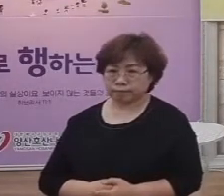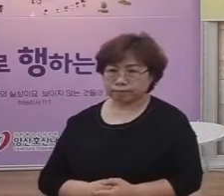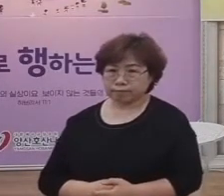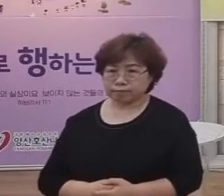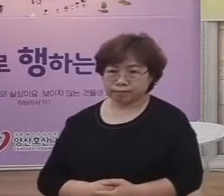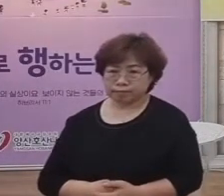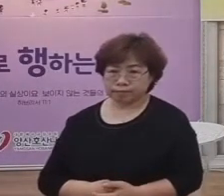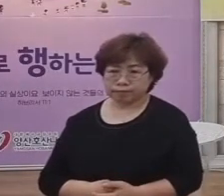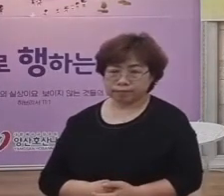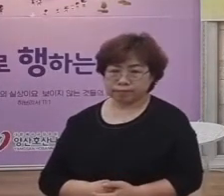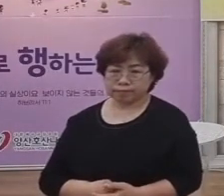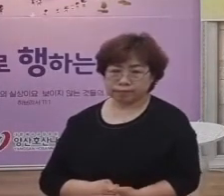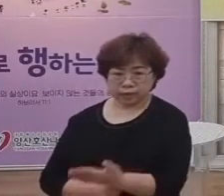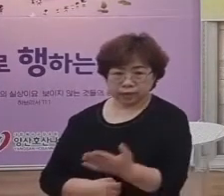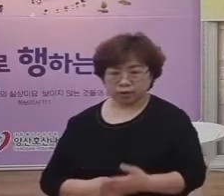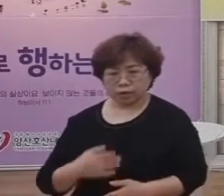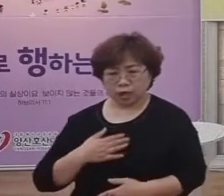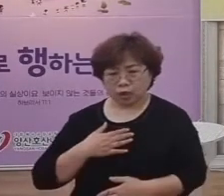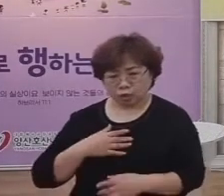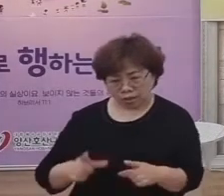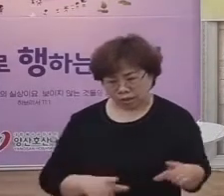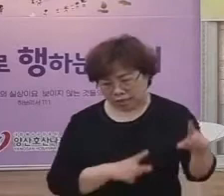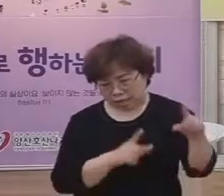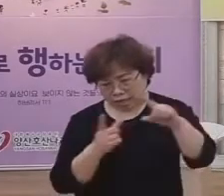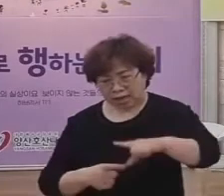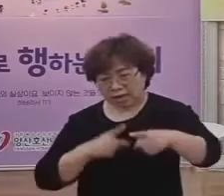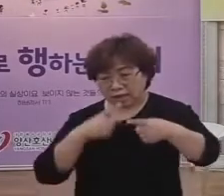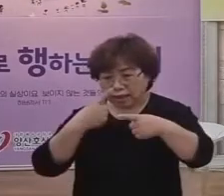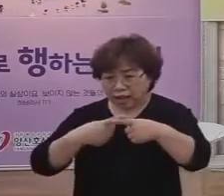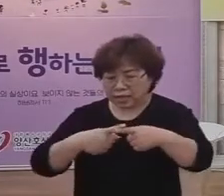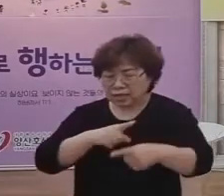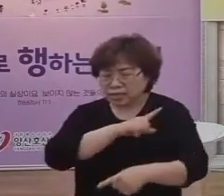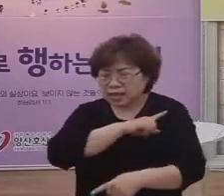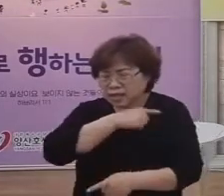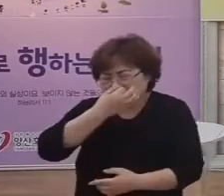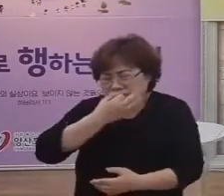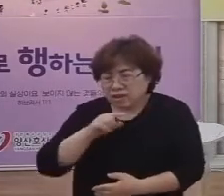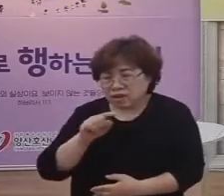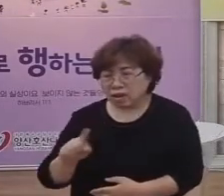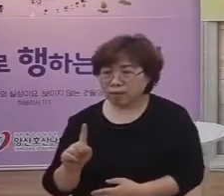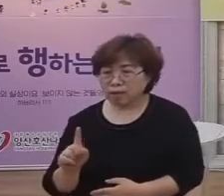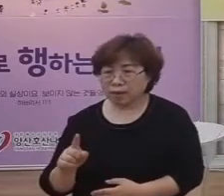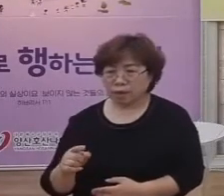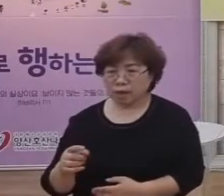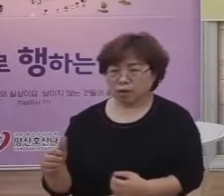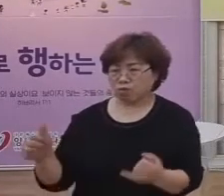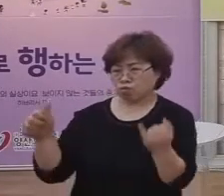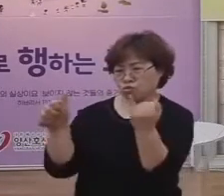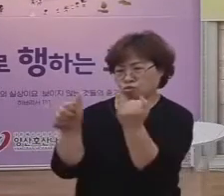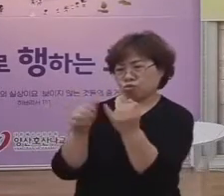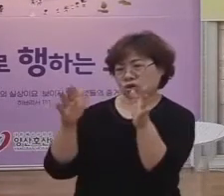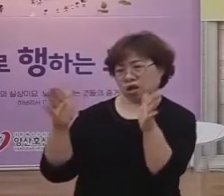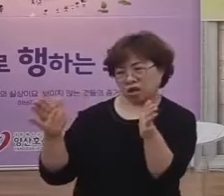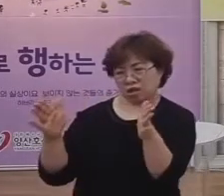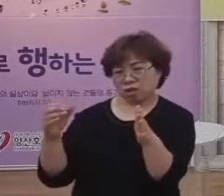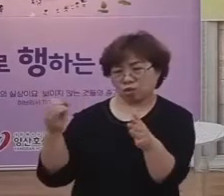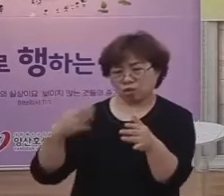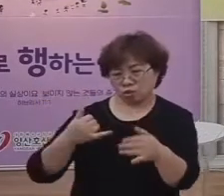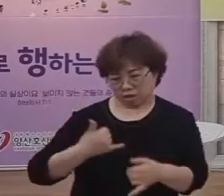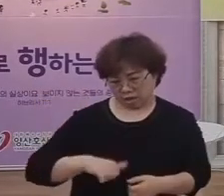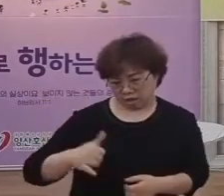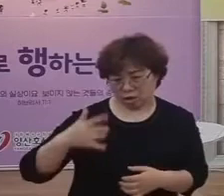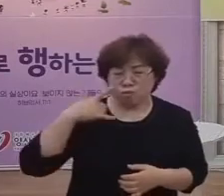살아보면서 가장 힘든 부분이 뭐냐면 배우자 문제, 그리고 자녀